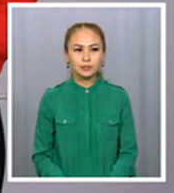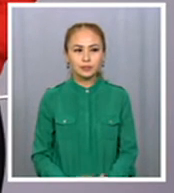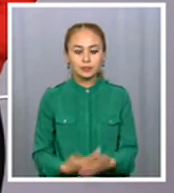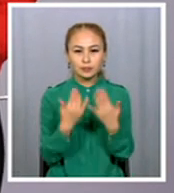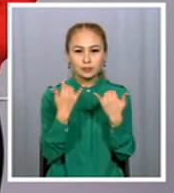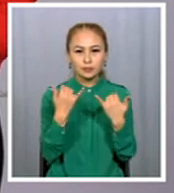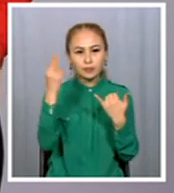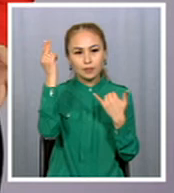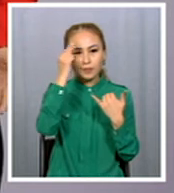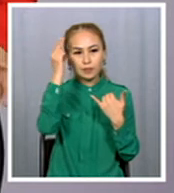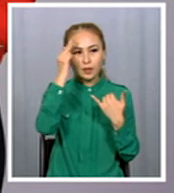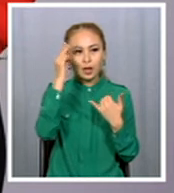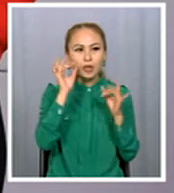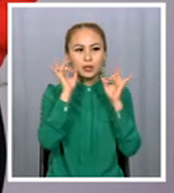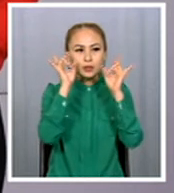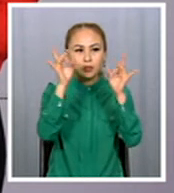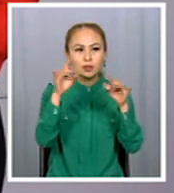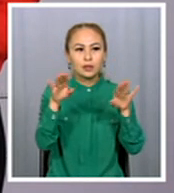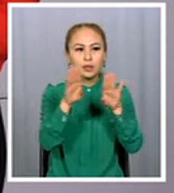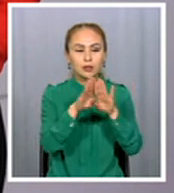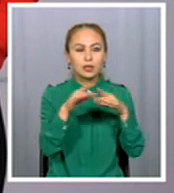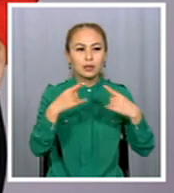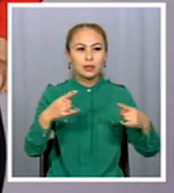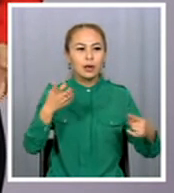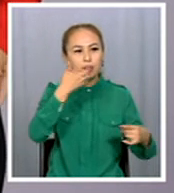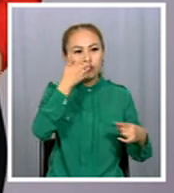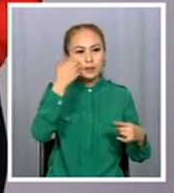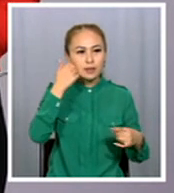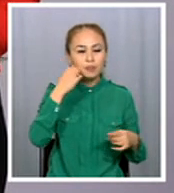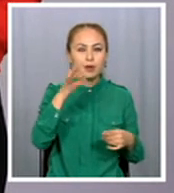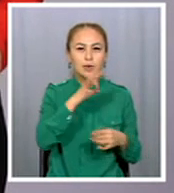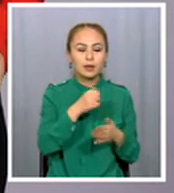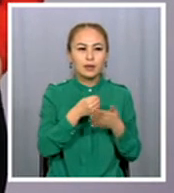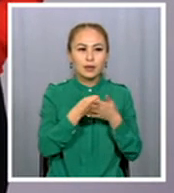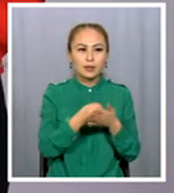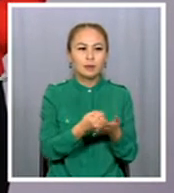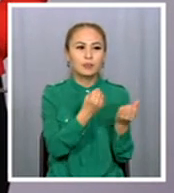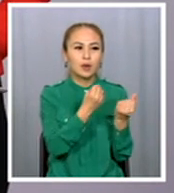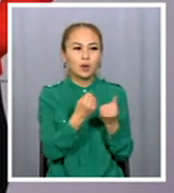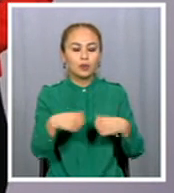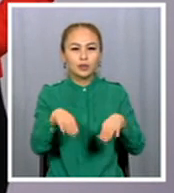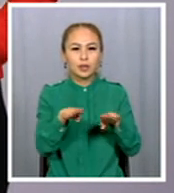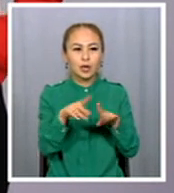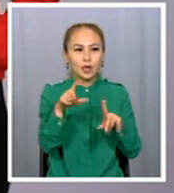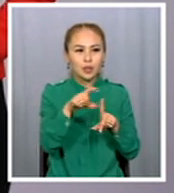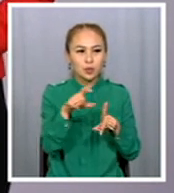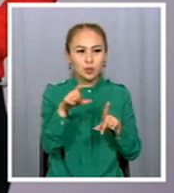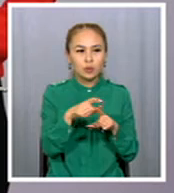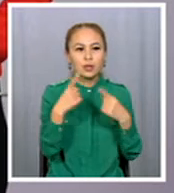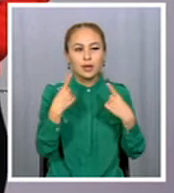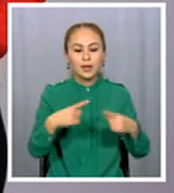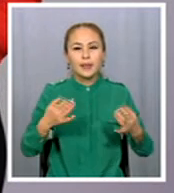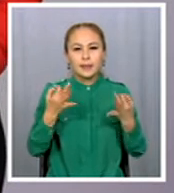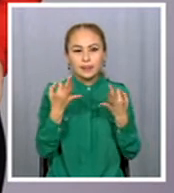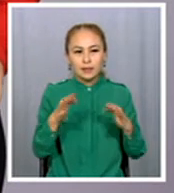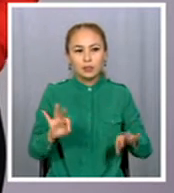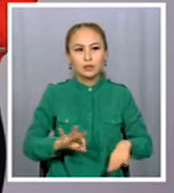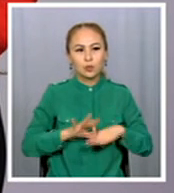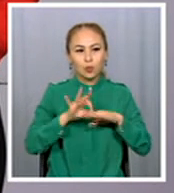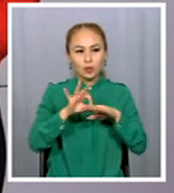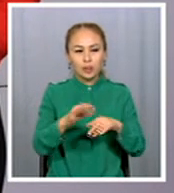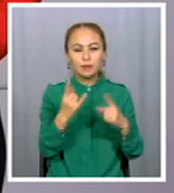Бүгінгі сабақта дауыс ырғақтары арқылы қыстырма, қаратпа, одағай сөздерді